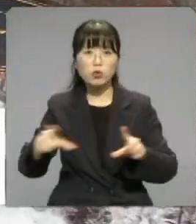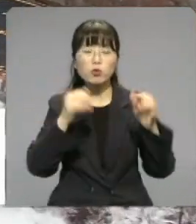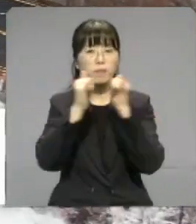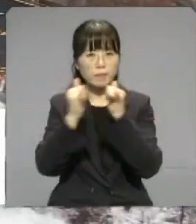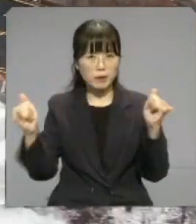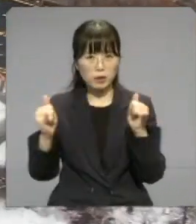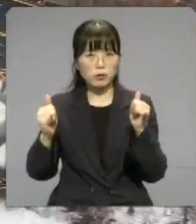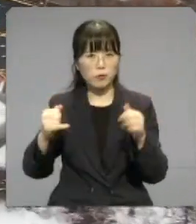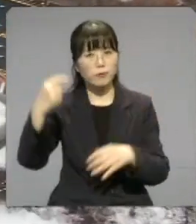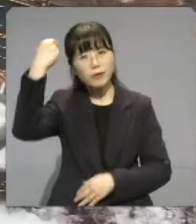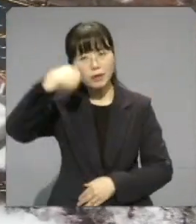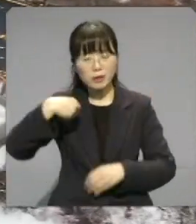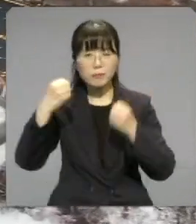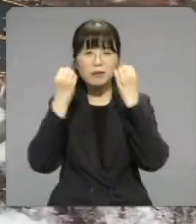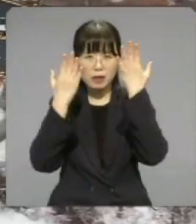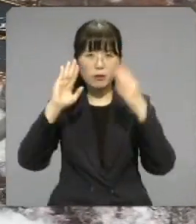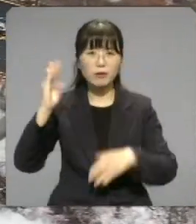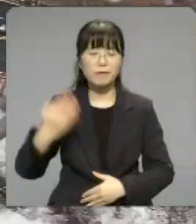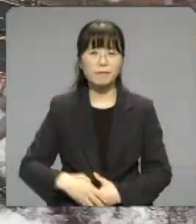주민들도 감회가 새롭습니다.